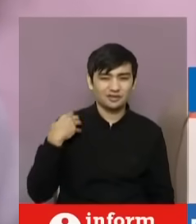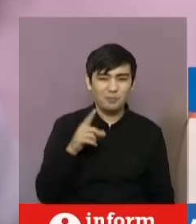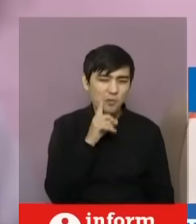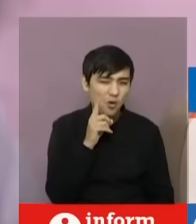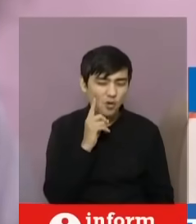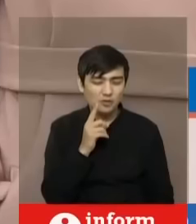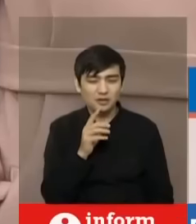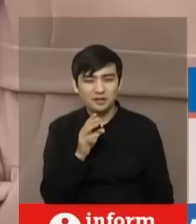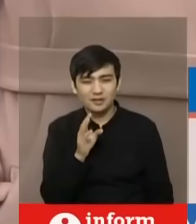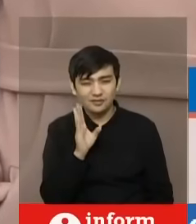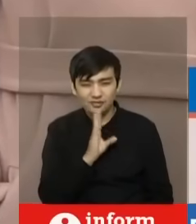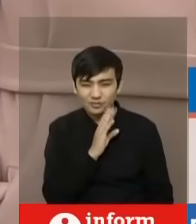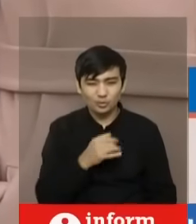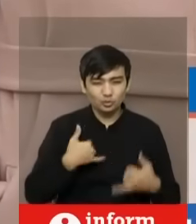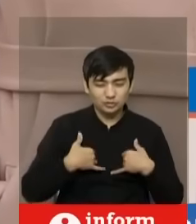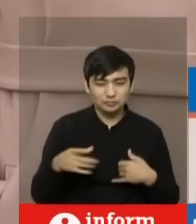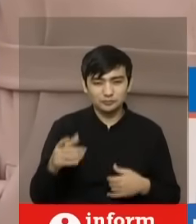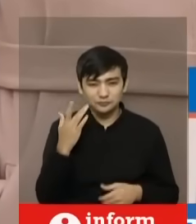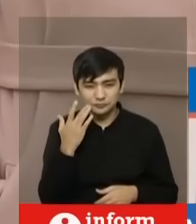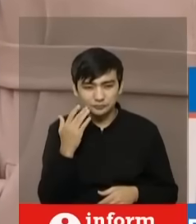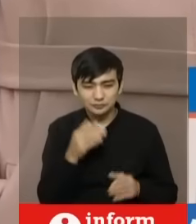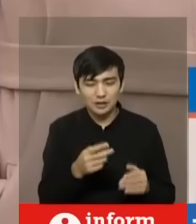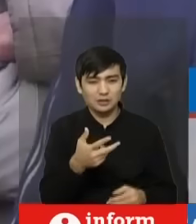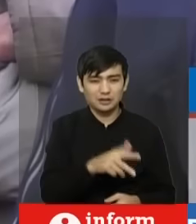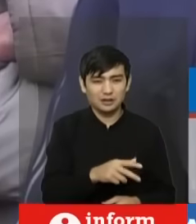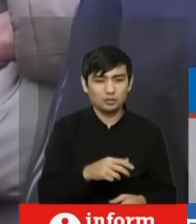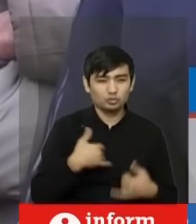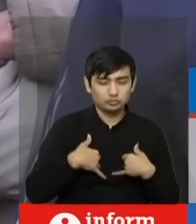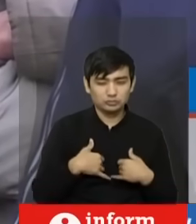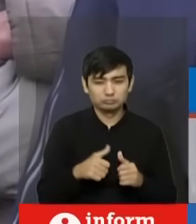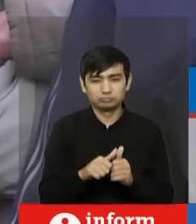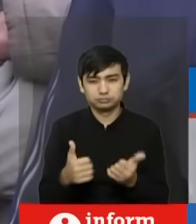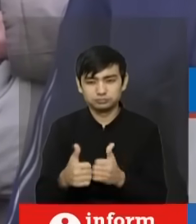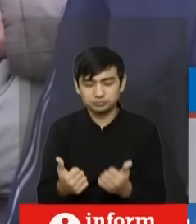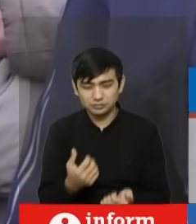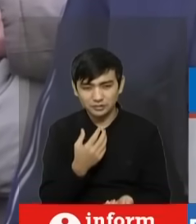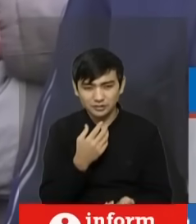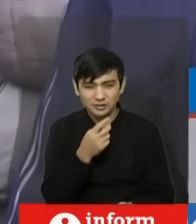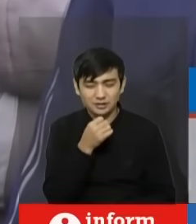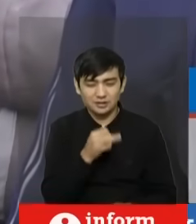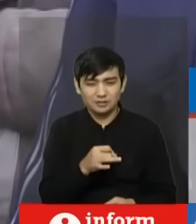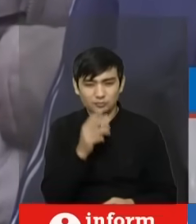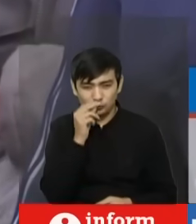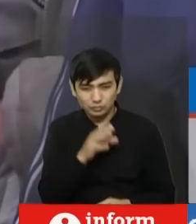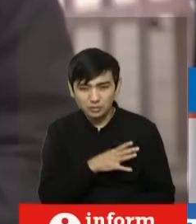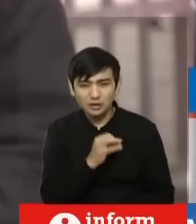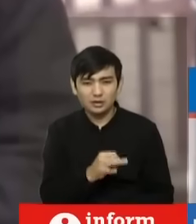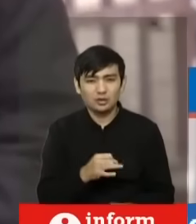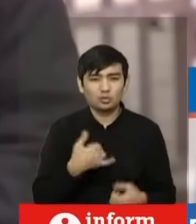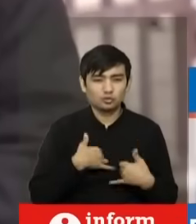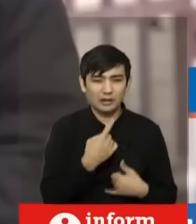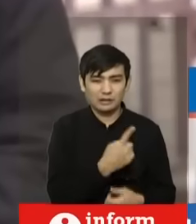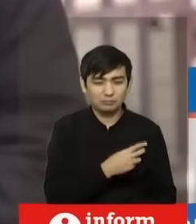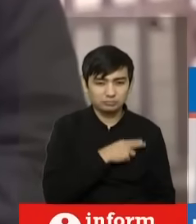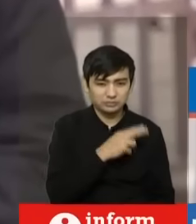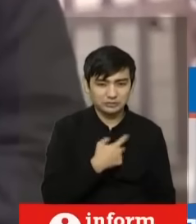мұғалімдерге қырындап, соның кесірінен 3 педагог күйеуімен ажырасып, мектеп медбикесі өзіне қол салып қайтыс болды дейді тұрғындар.